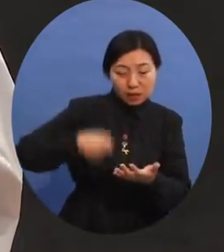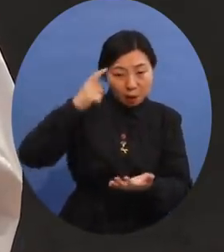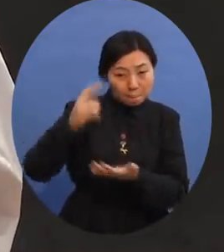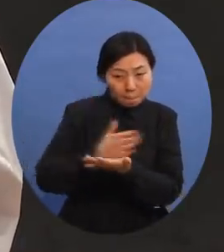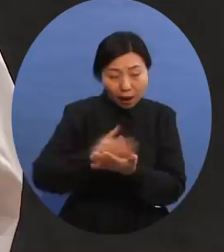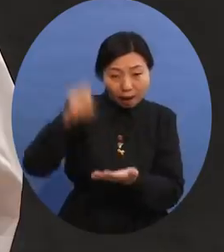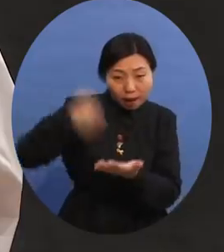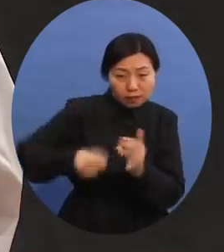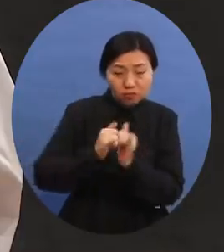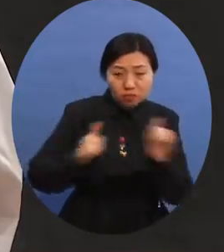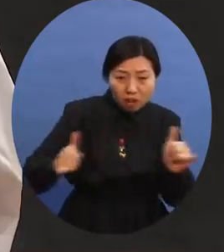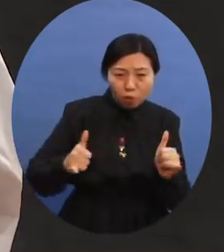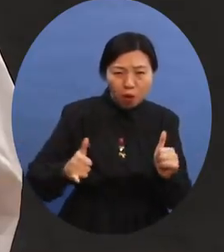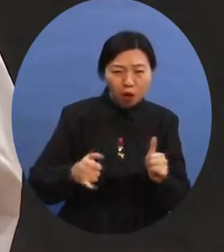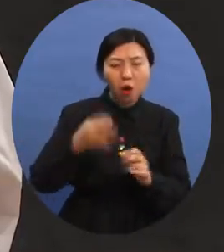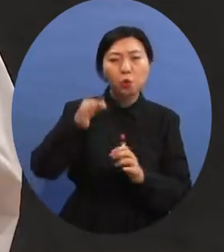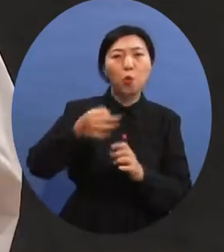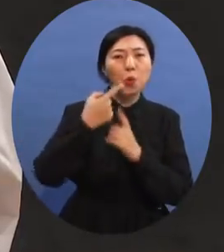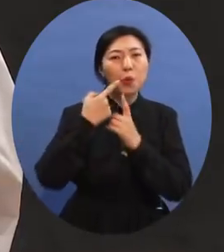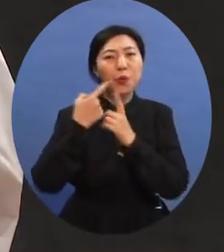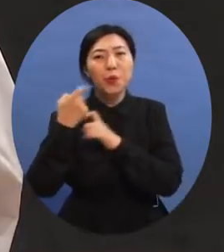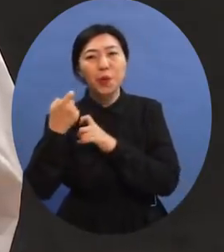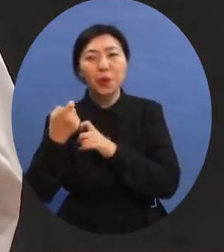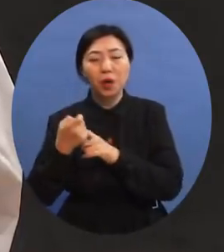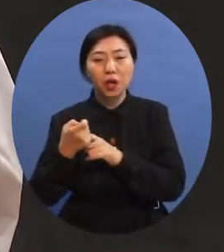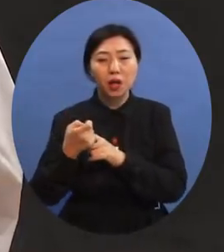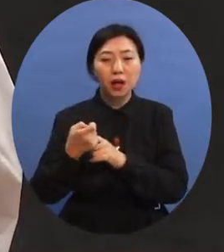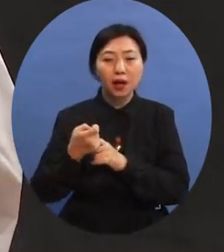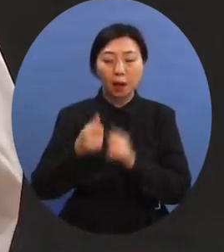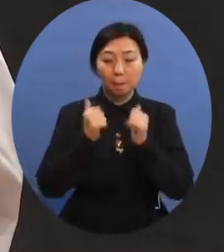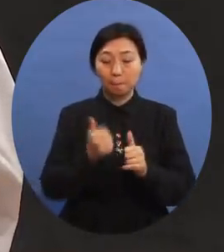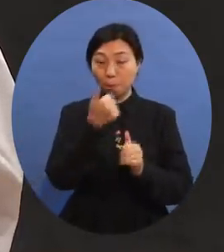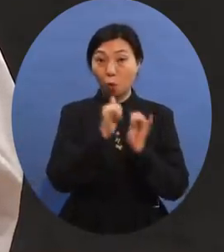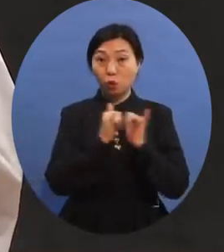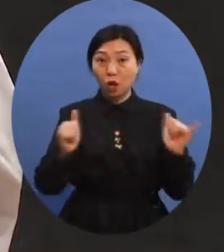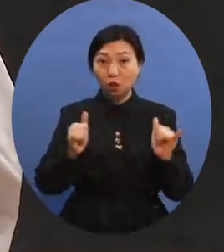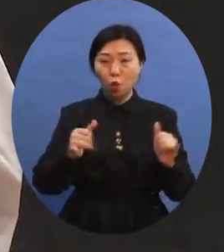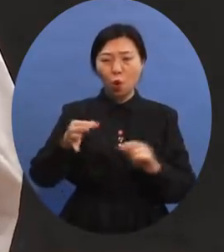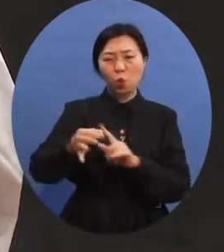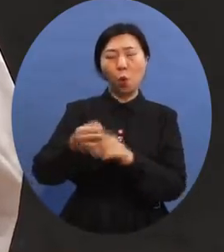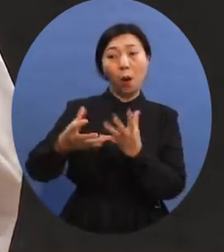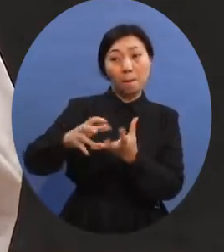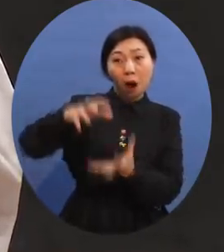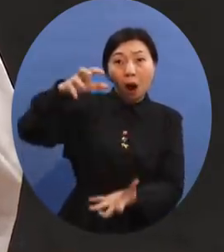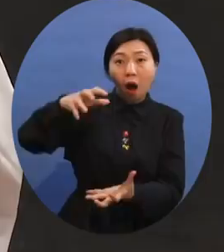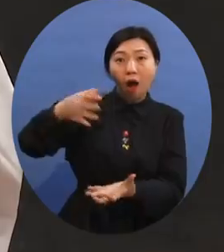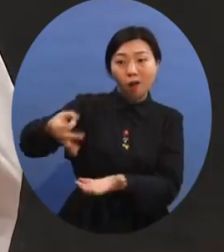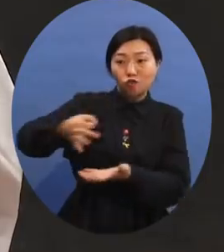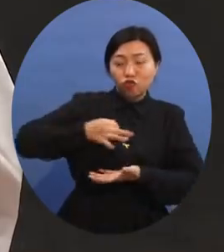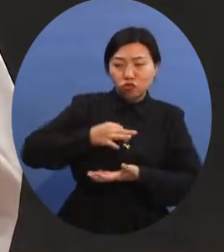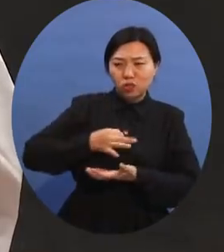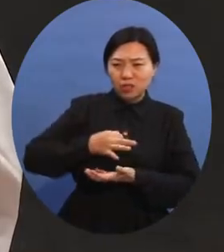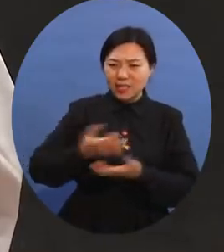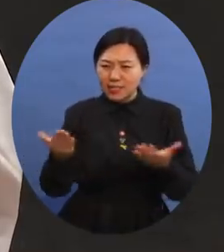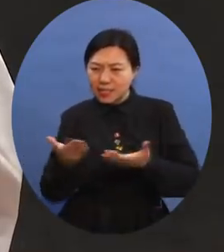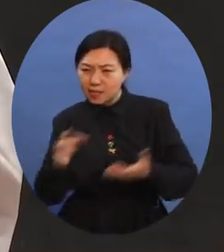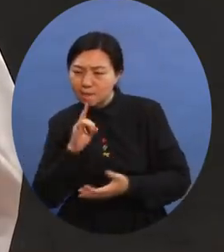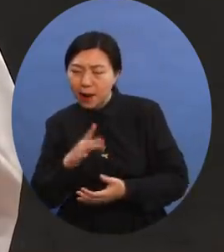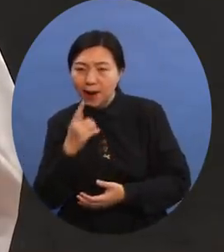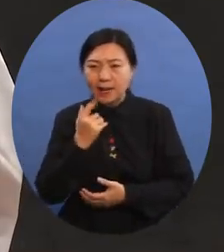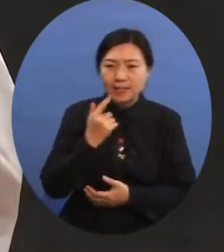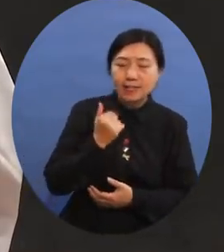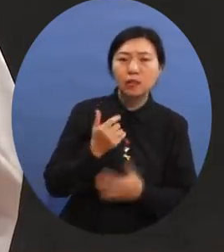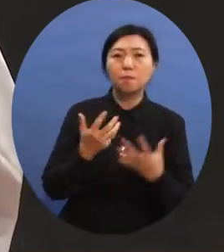돈의 유혹하고 변호사가 돼도 자꾸 돈을 주는 사람의 돈 많이 주는 일거리를 자꾸 잡는 쪽으로